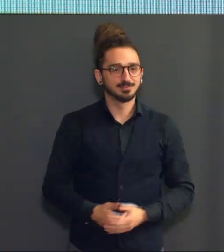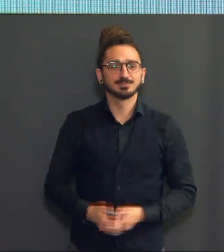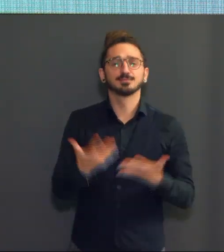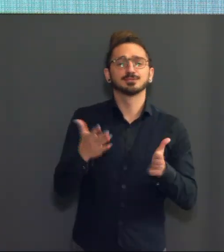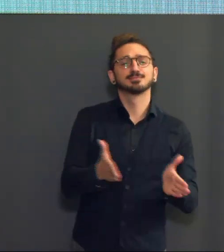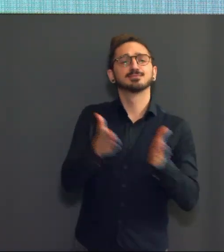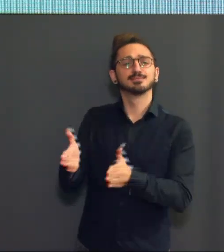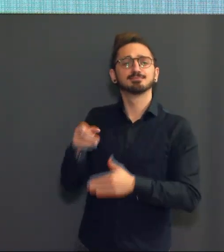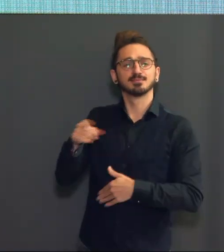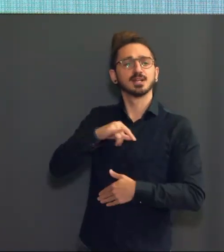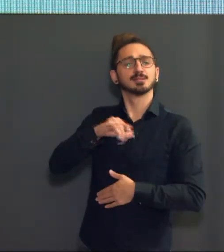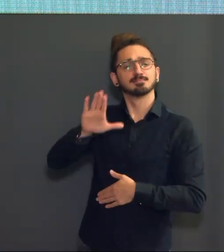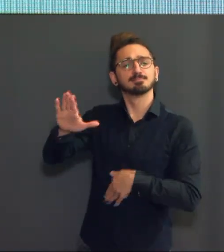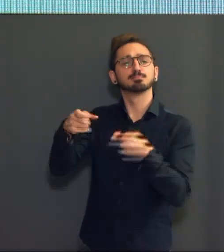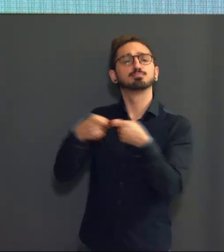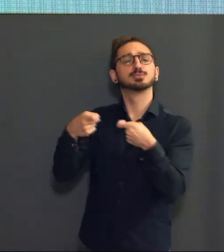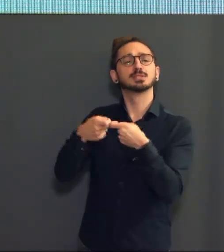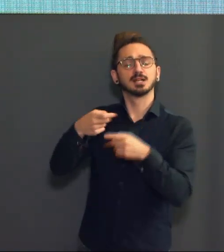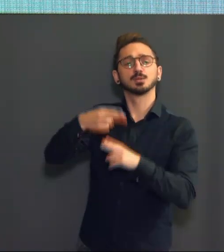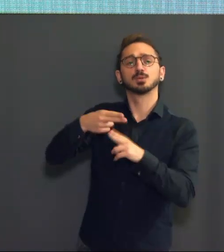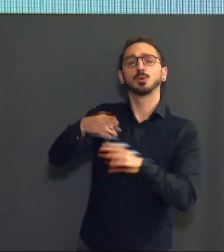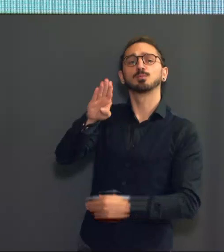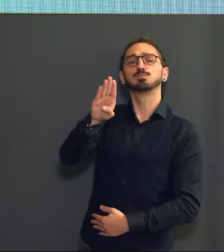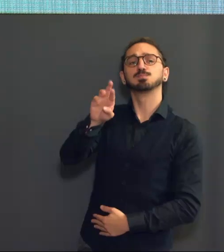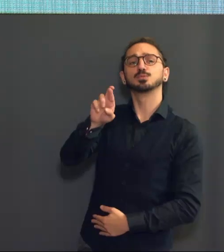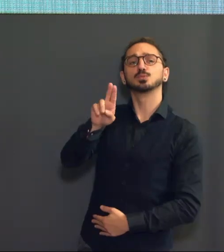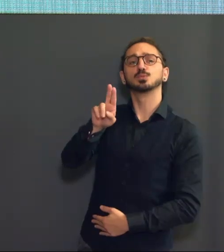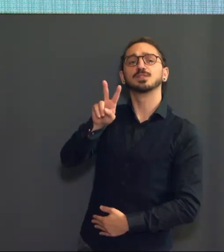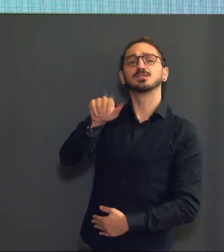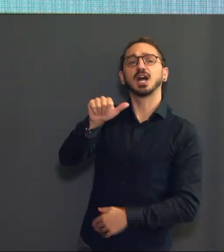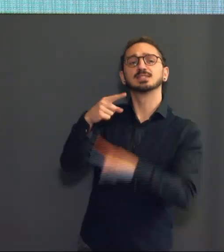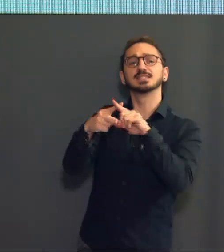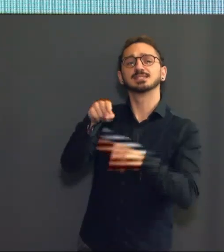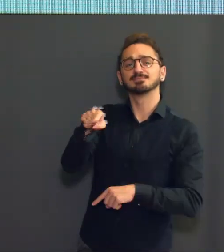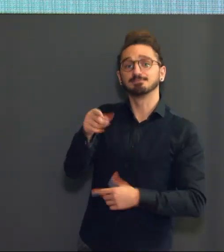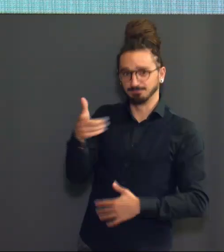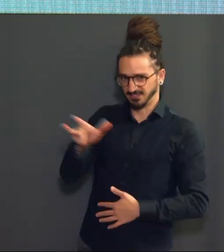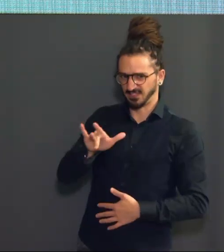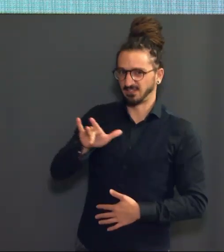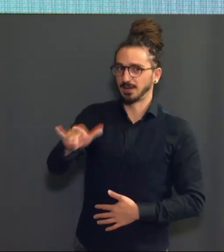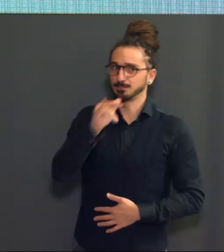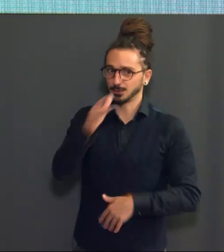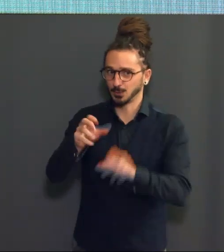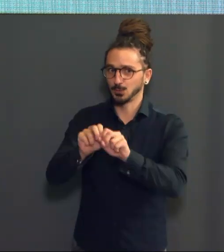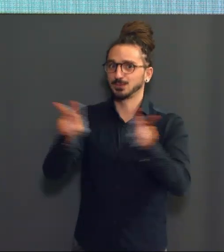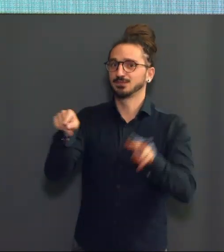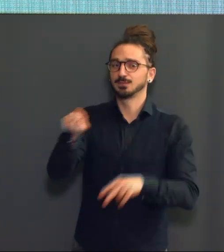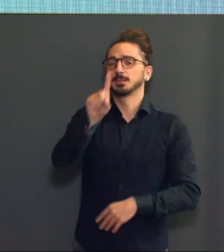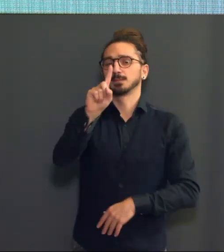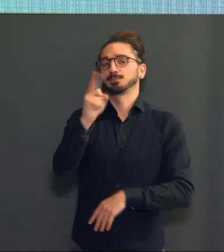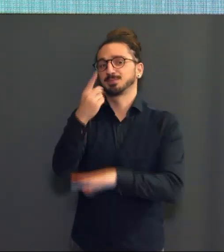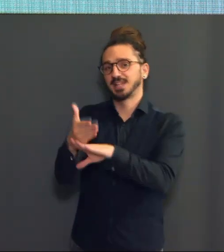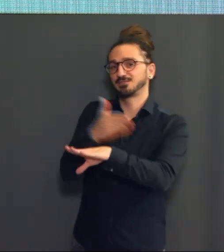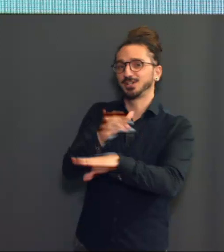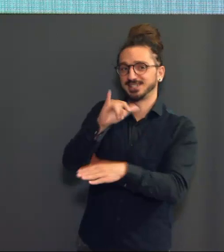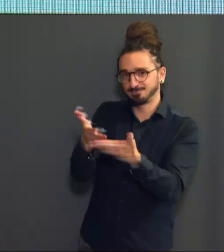sera également ouvert. D'abord aux médecins généralistes pour y inscrire leurs patients à risque et